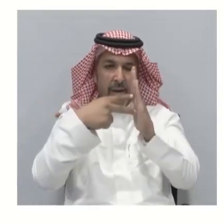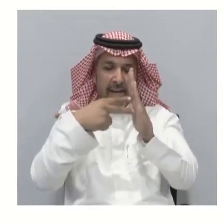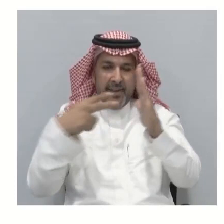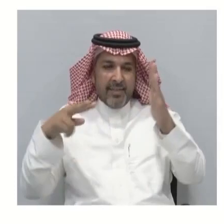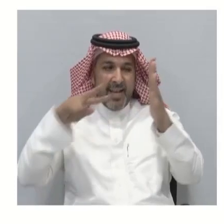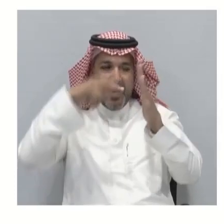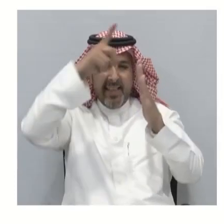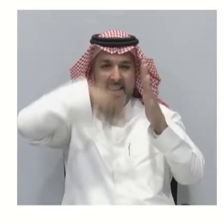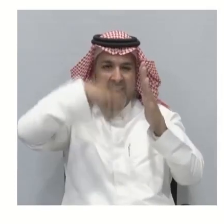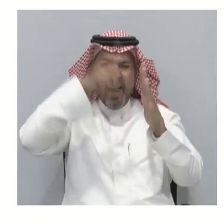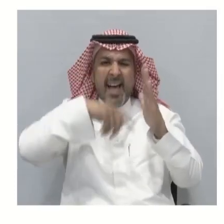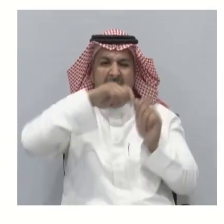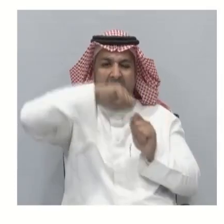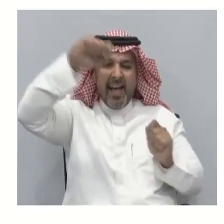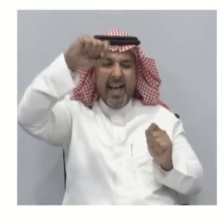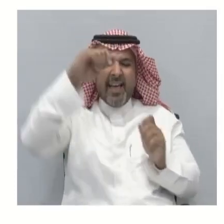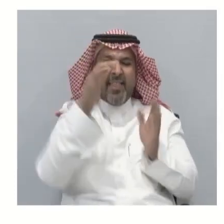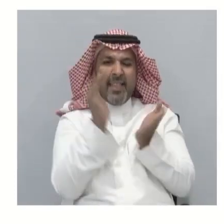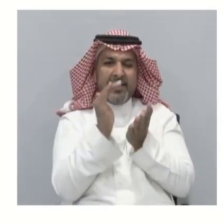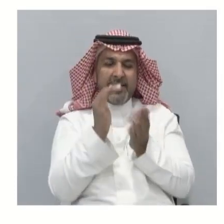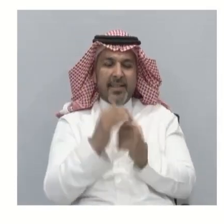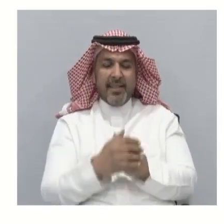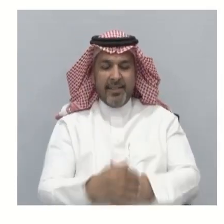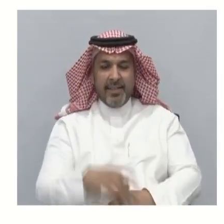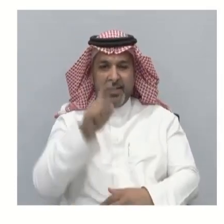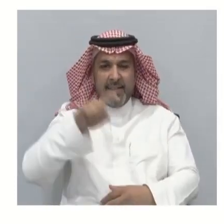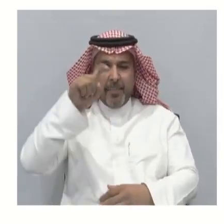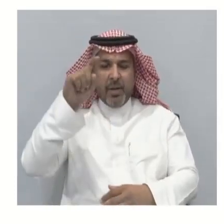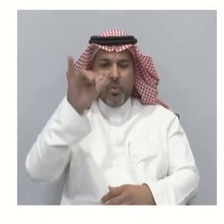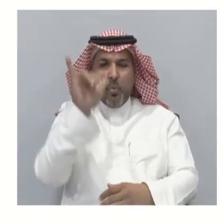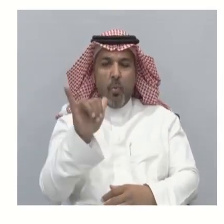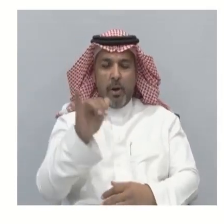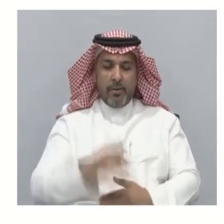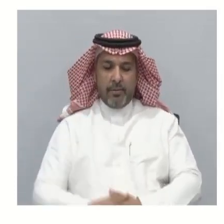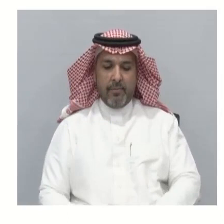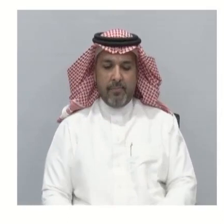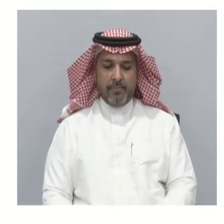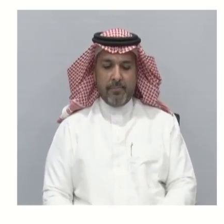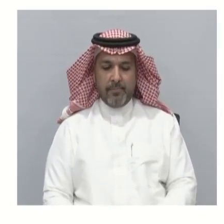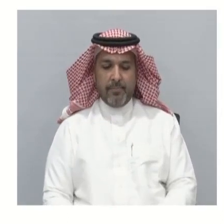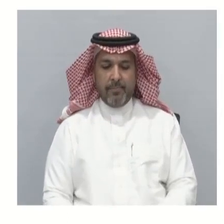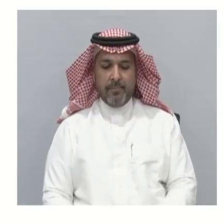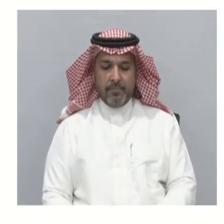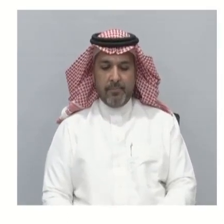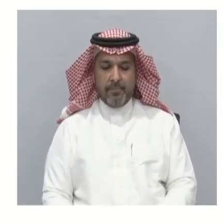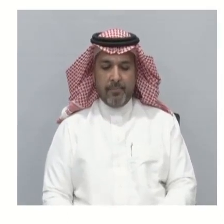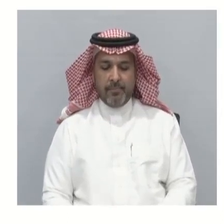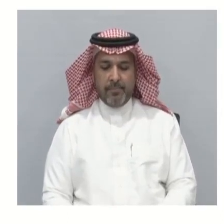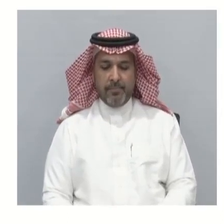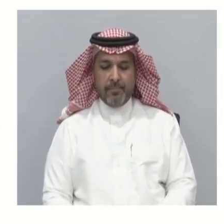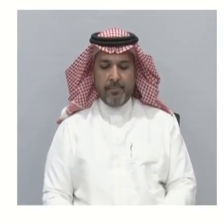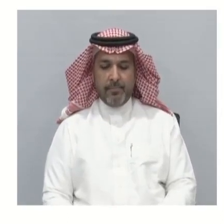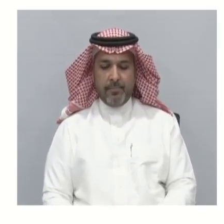فبالتالي اقصر ضلع هو ايش هو الدبليو واي وبالتالي ابدا بايش بالبلي واي اذا هنا ابدا